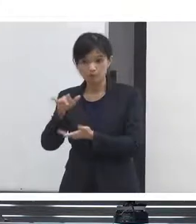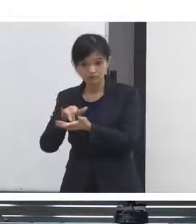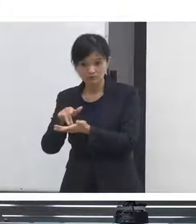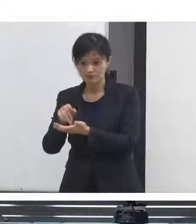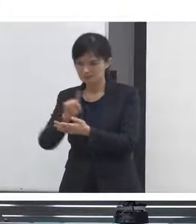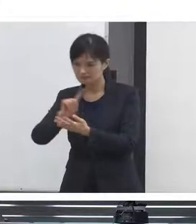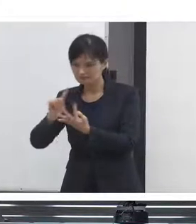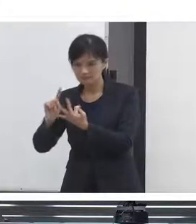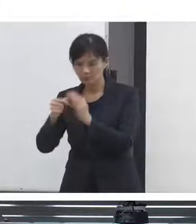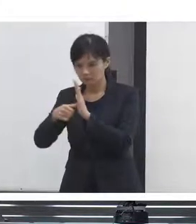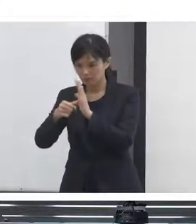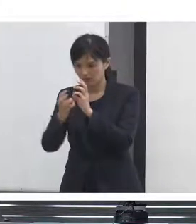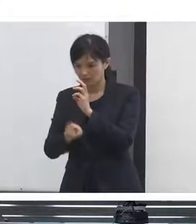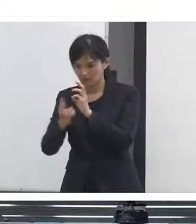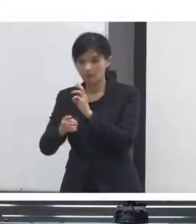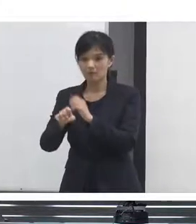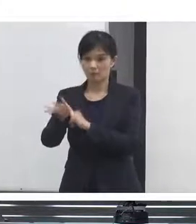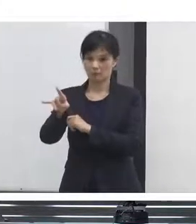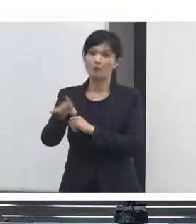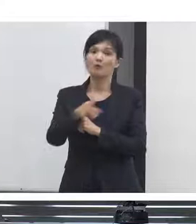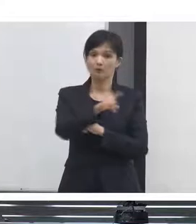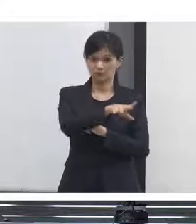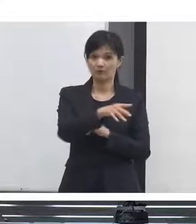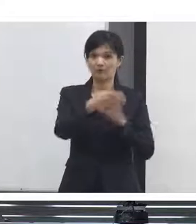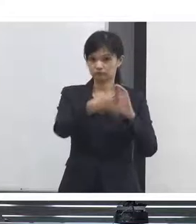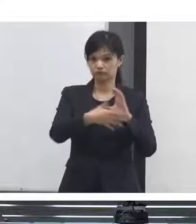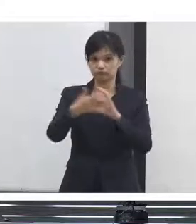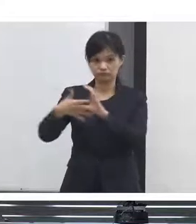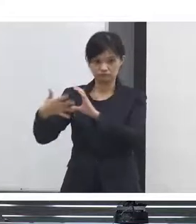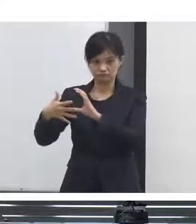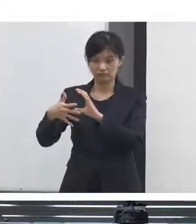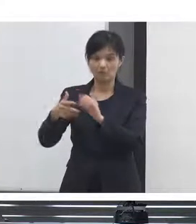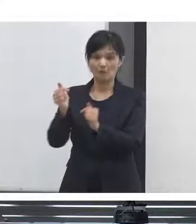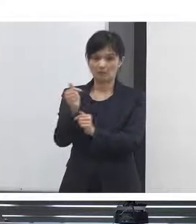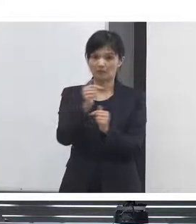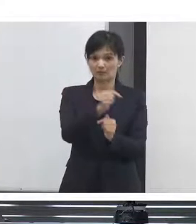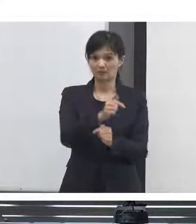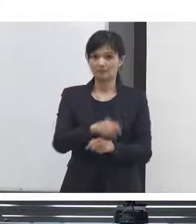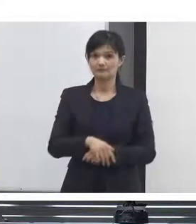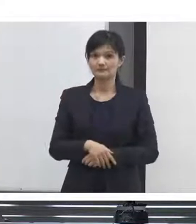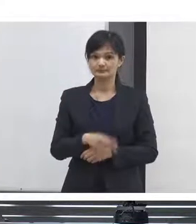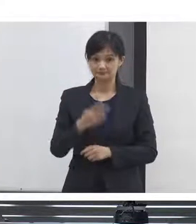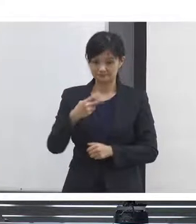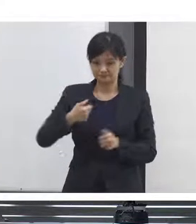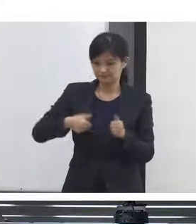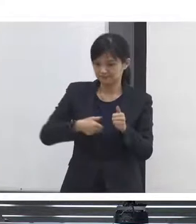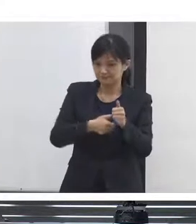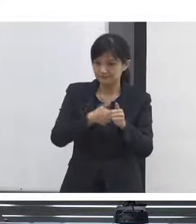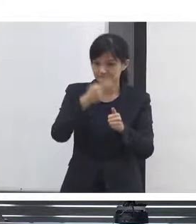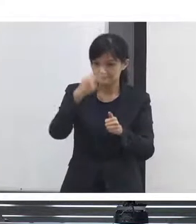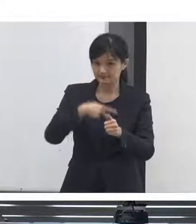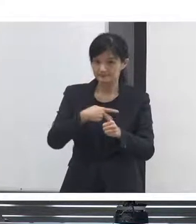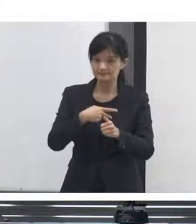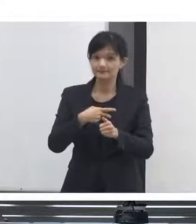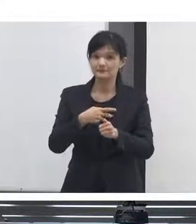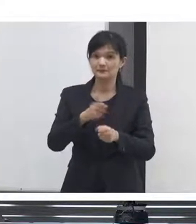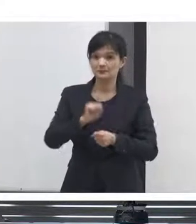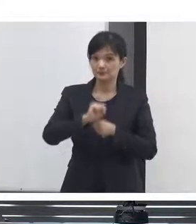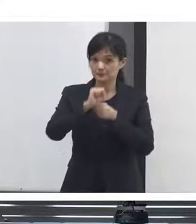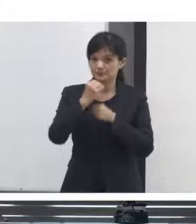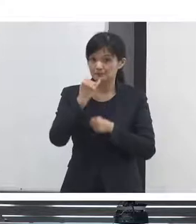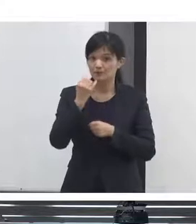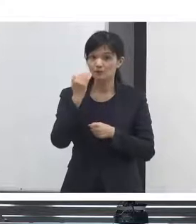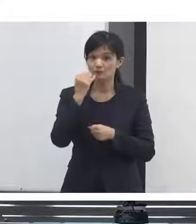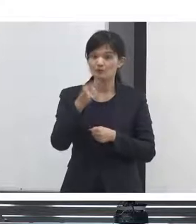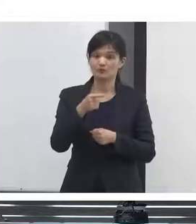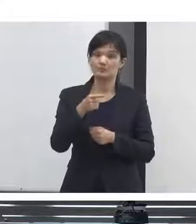如果我们拿到这些资料呢，就可以再往下的延伸哦。那接下来就是它往下延伸的部分，就是说，如果呢，我使用这个